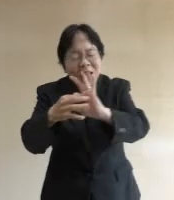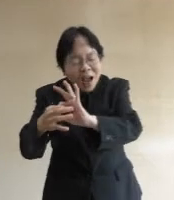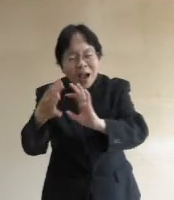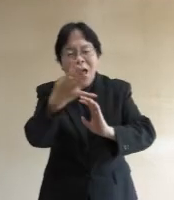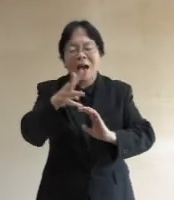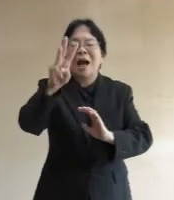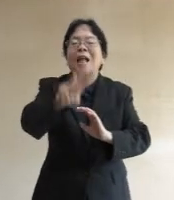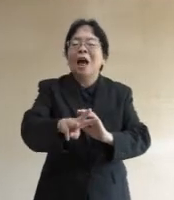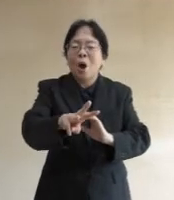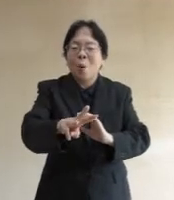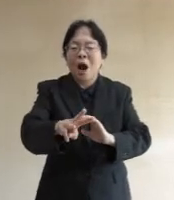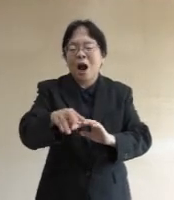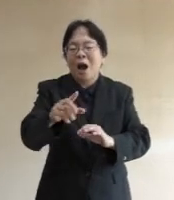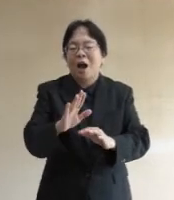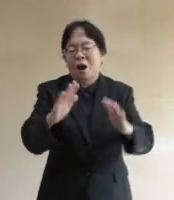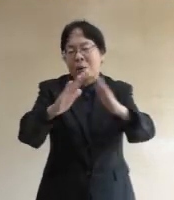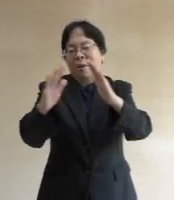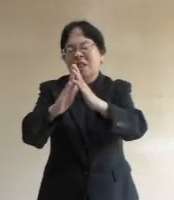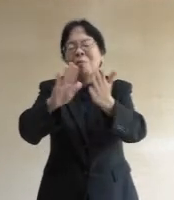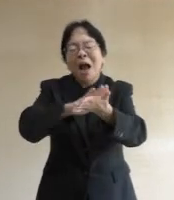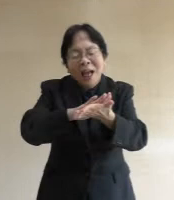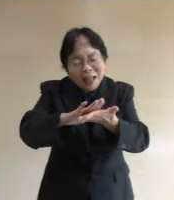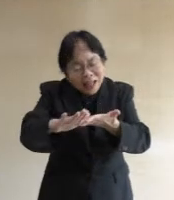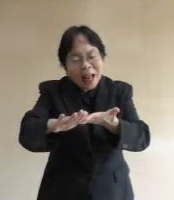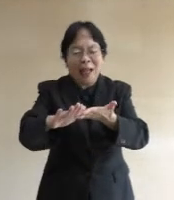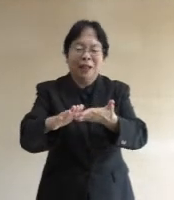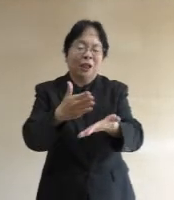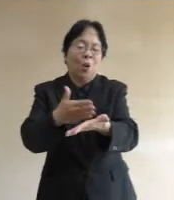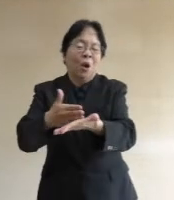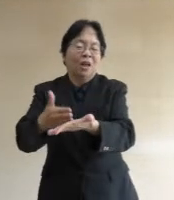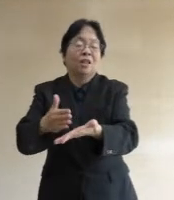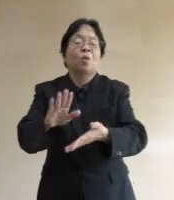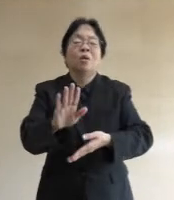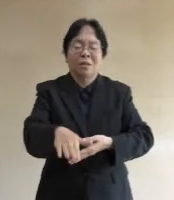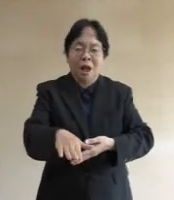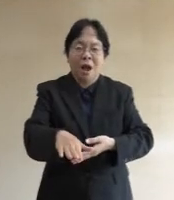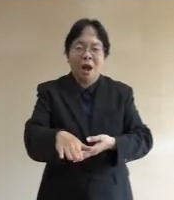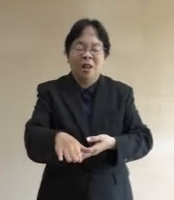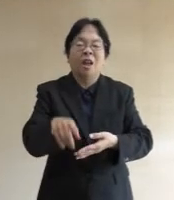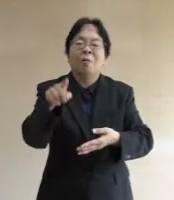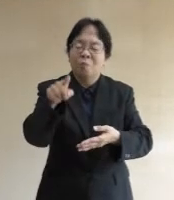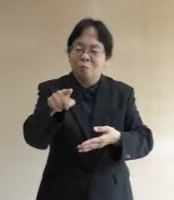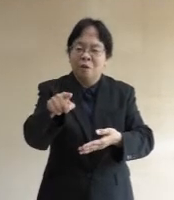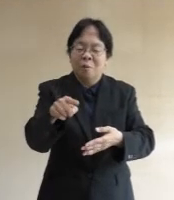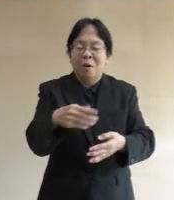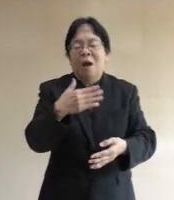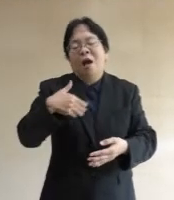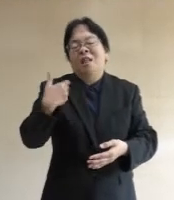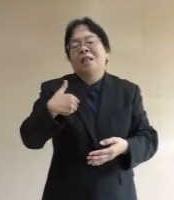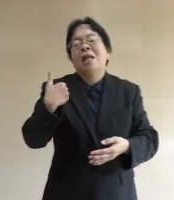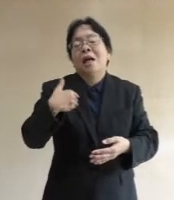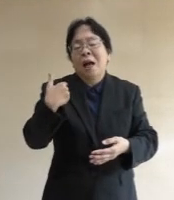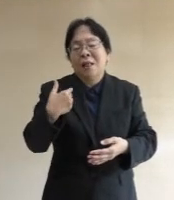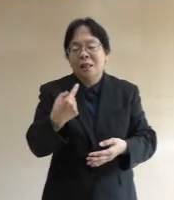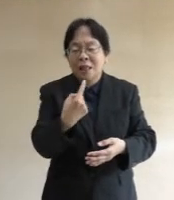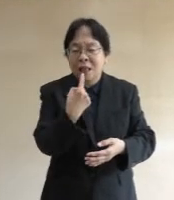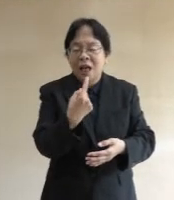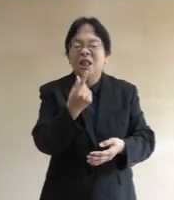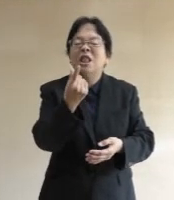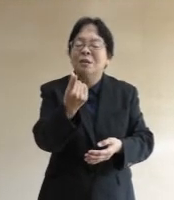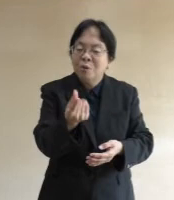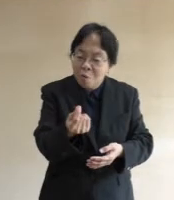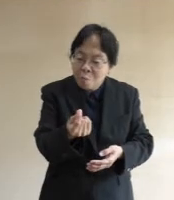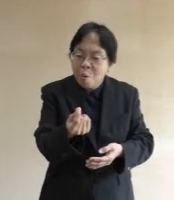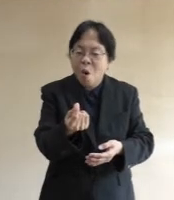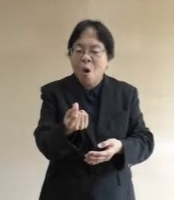麗な街でみんながみんなで頑張っているんだよっていう話をちゃんと情報として説明すれば、そういう人もそうなんだ、知らなかった、じゃあ自